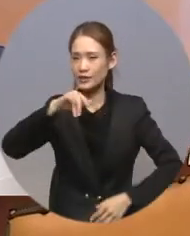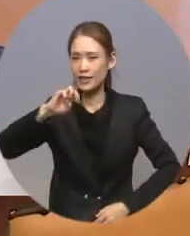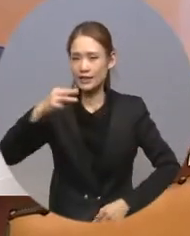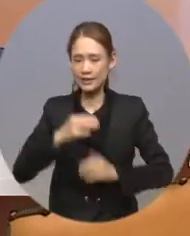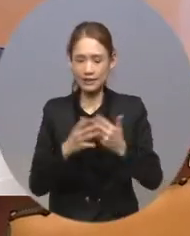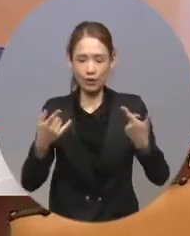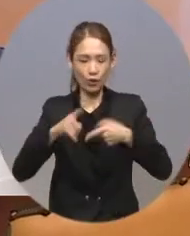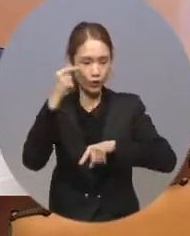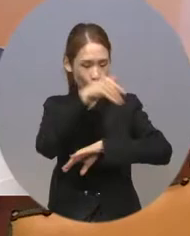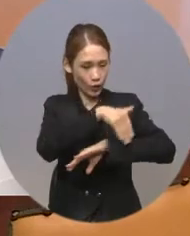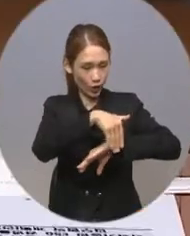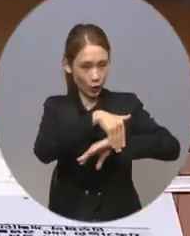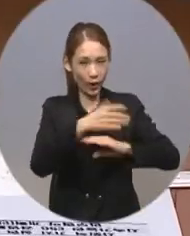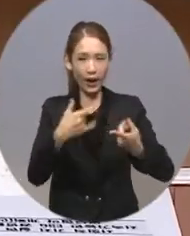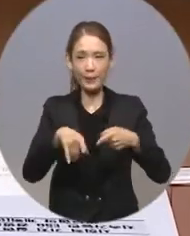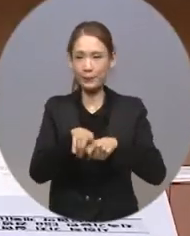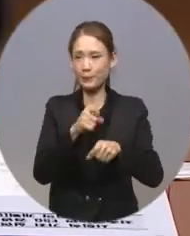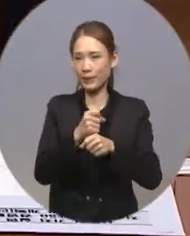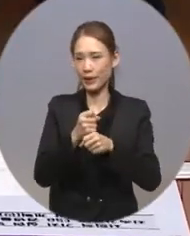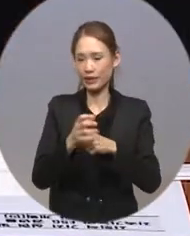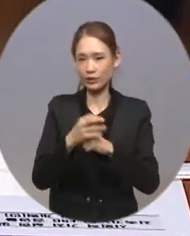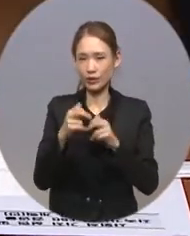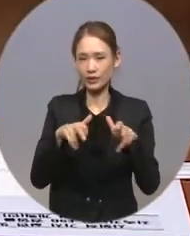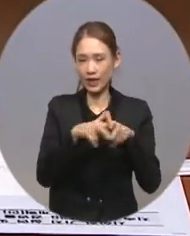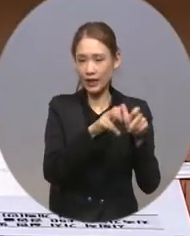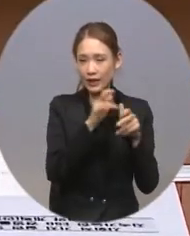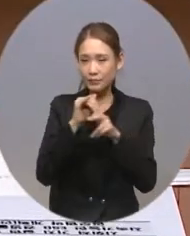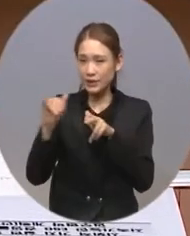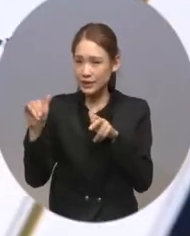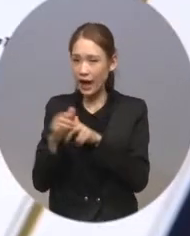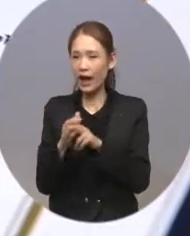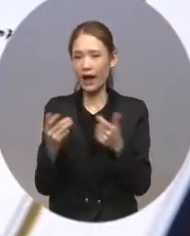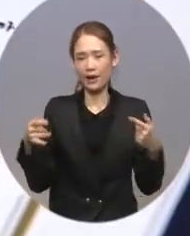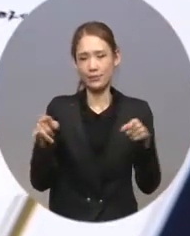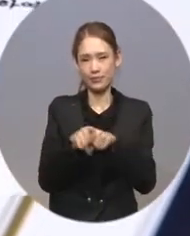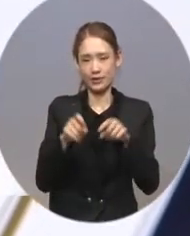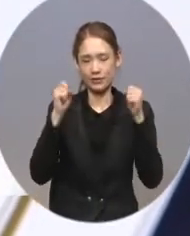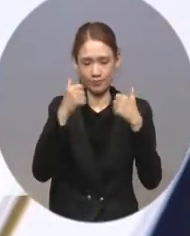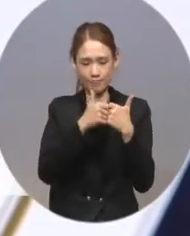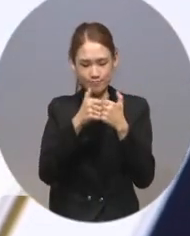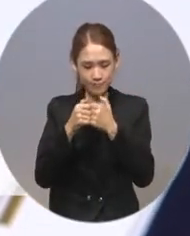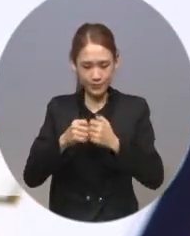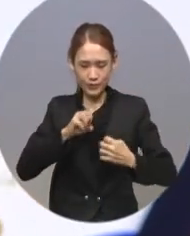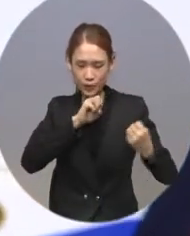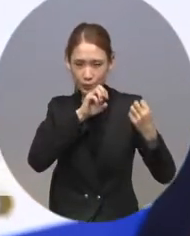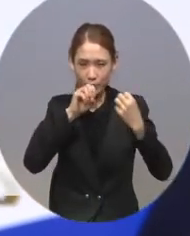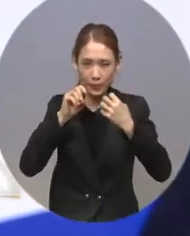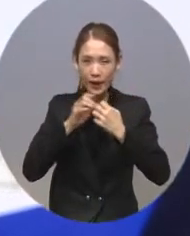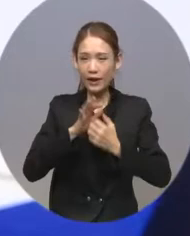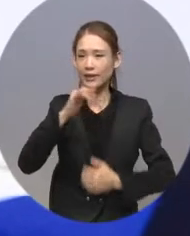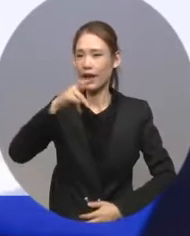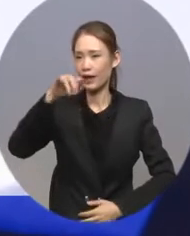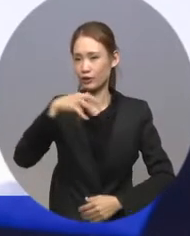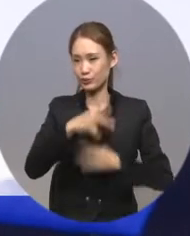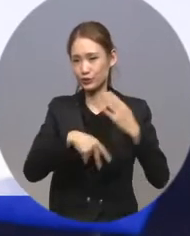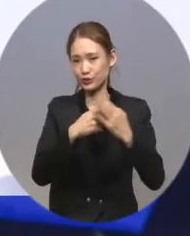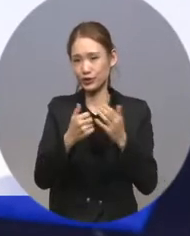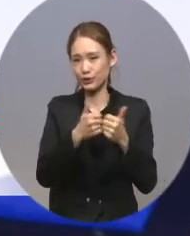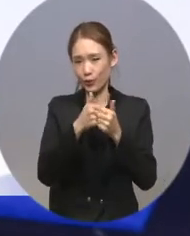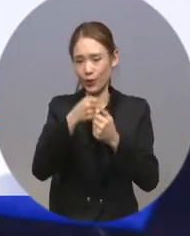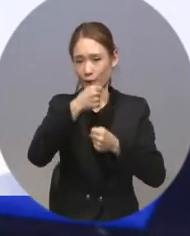공동기획에 나섭니다. 또한 장애, 비장애 체육인이 진솔한 대화를 나누는 다큐 프로그램 동행